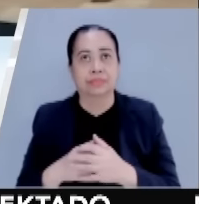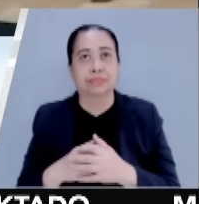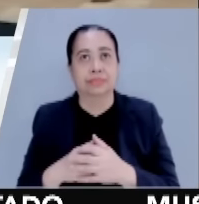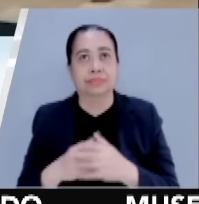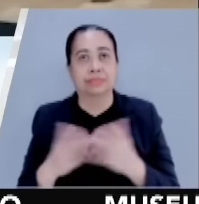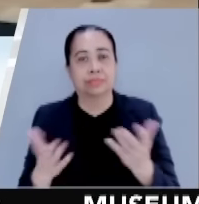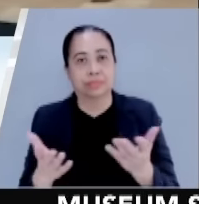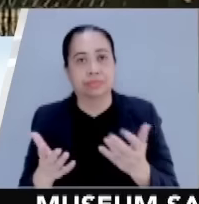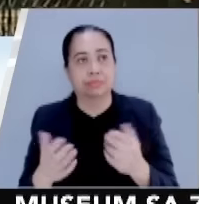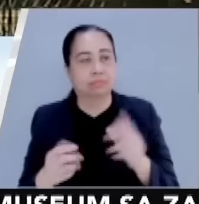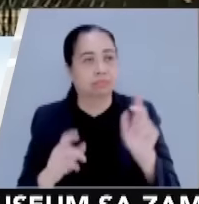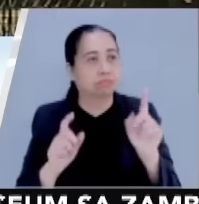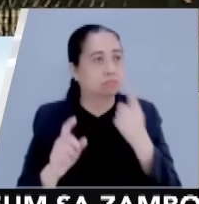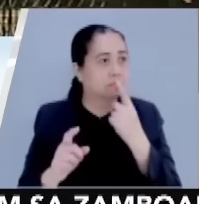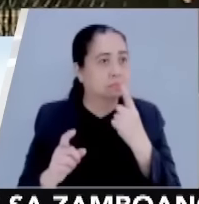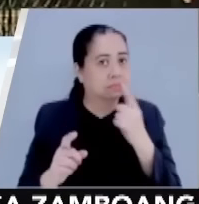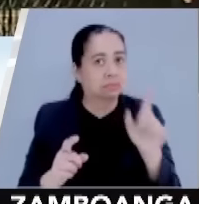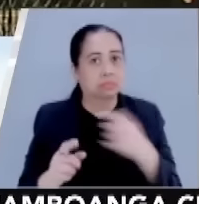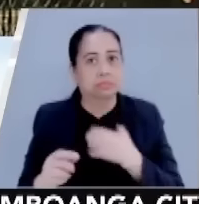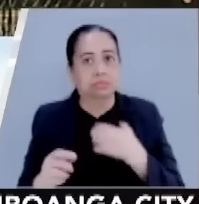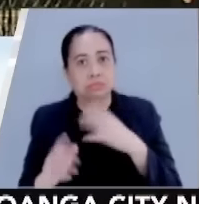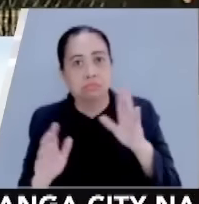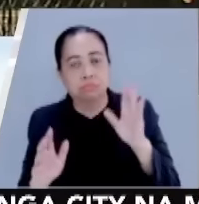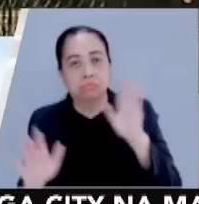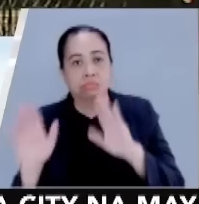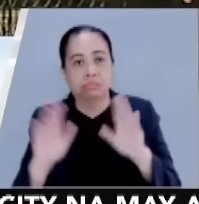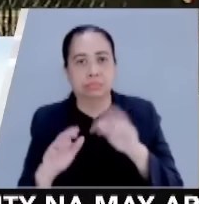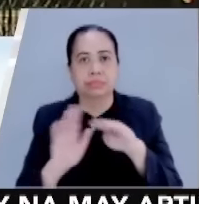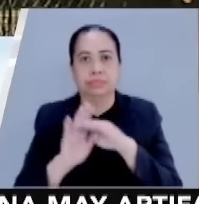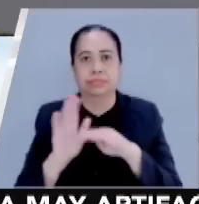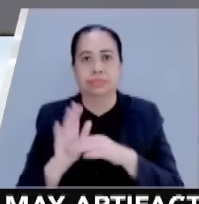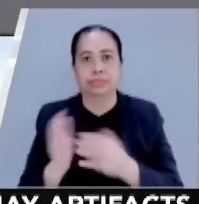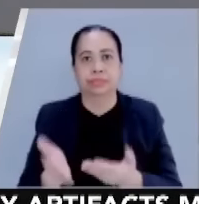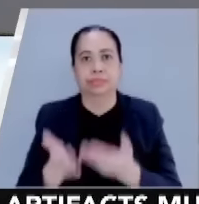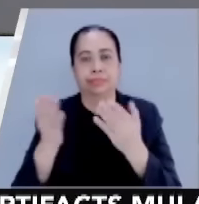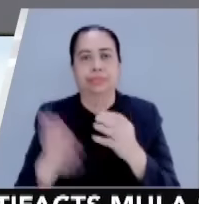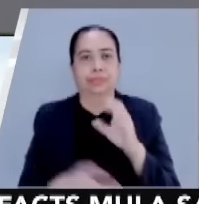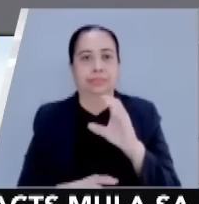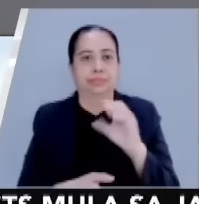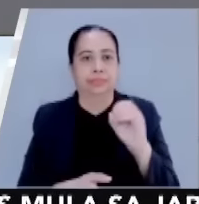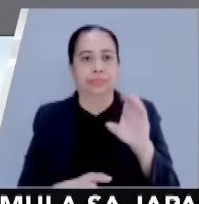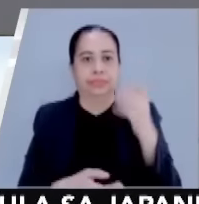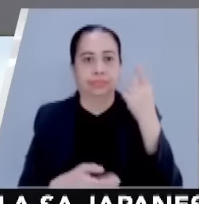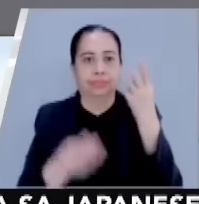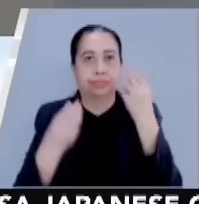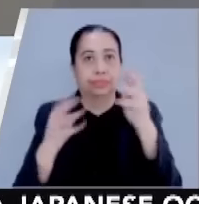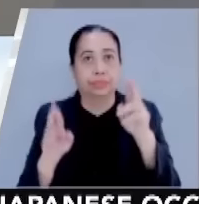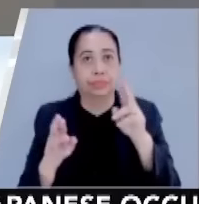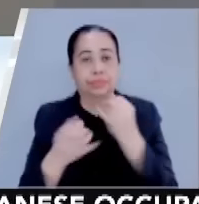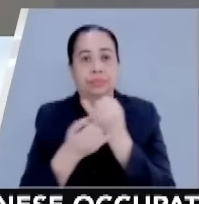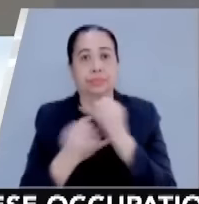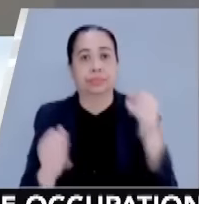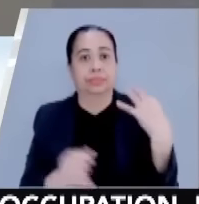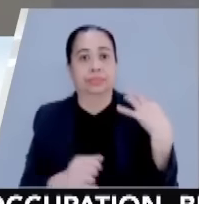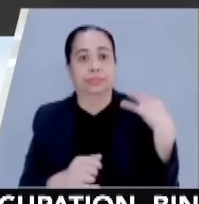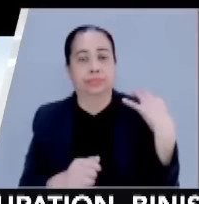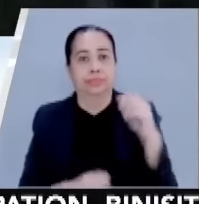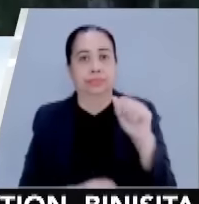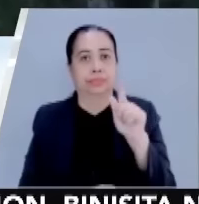Pinakikinggan ko yung daing nila. Nasa listahan na rin ang naghain ng kandidatura sa pagka-mayor si Independent Candidate Alvin